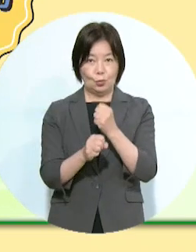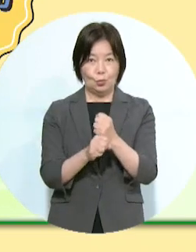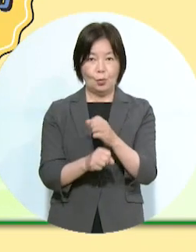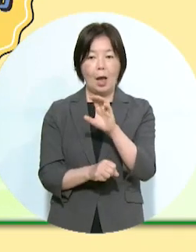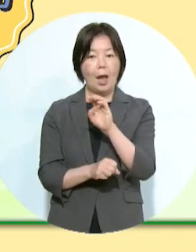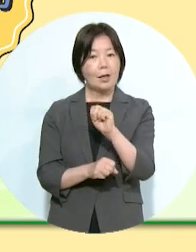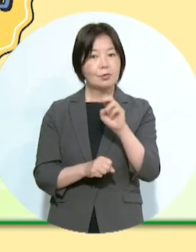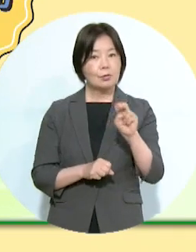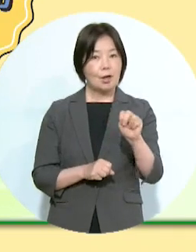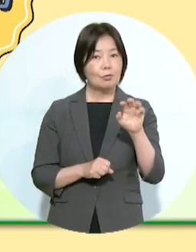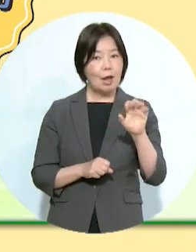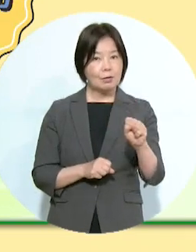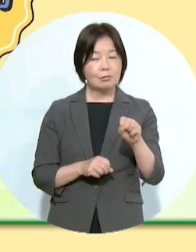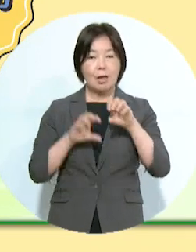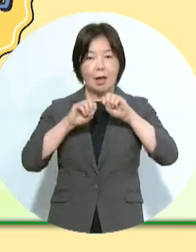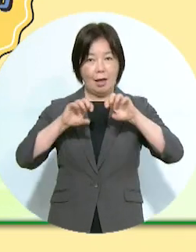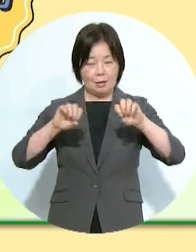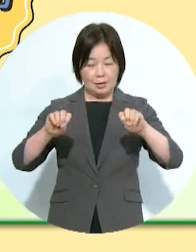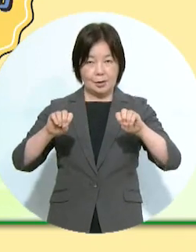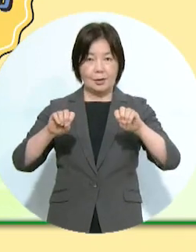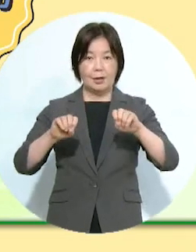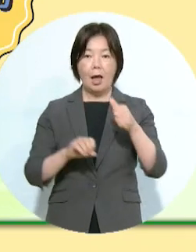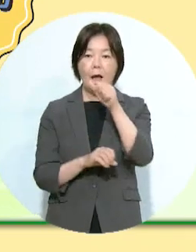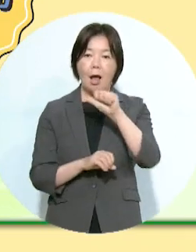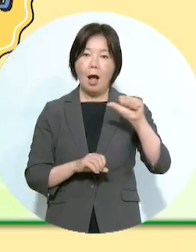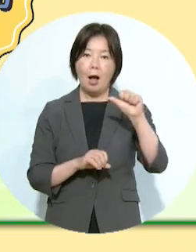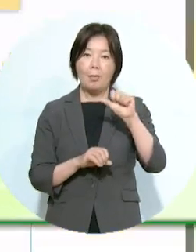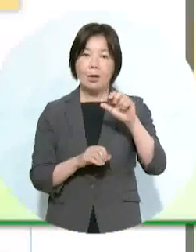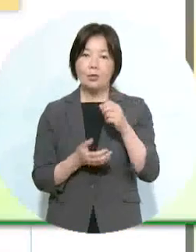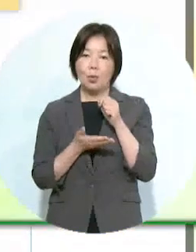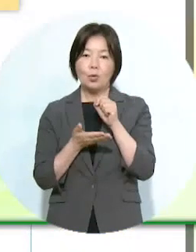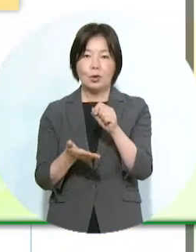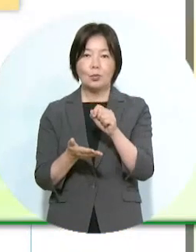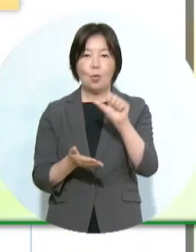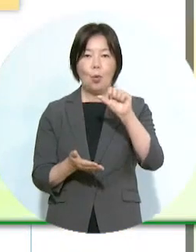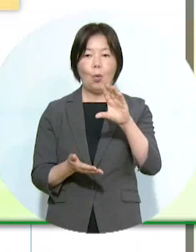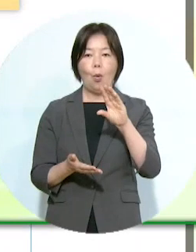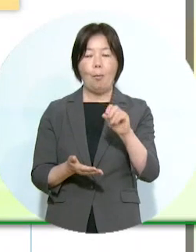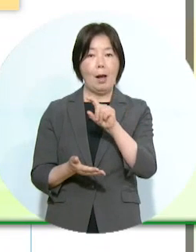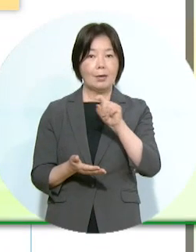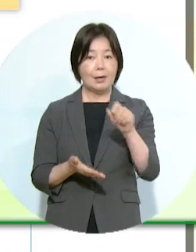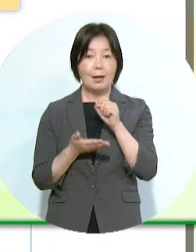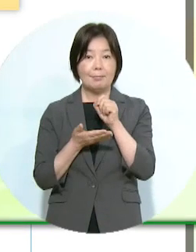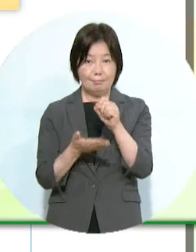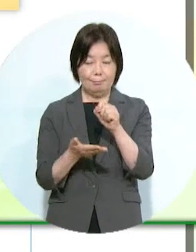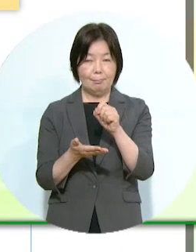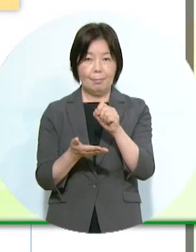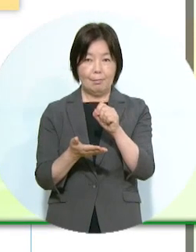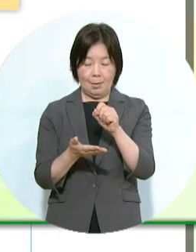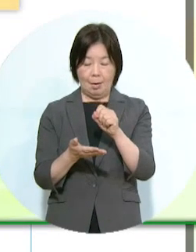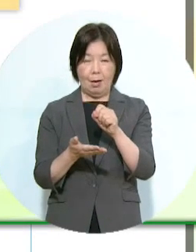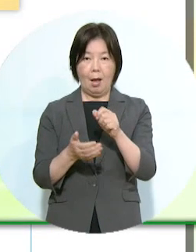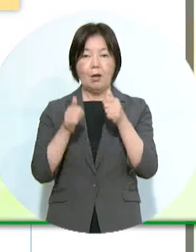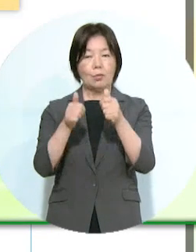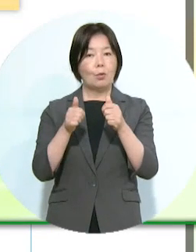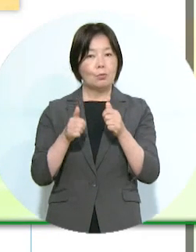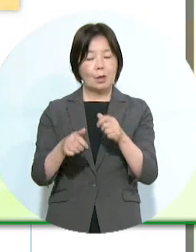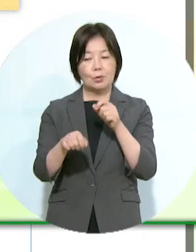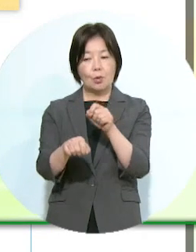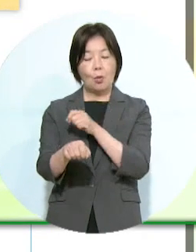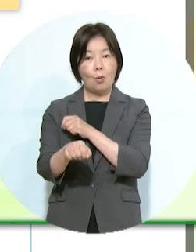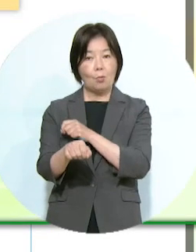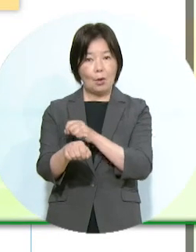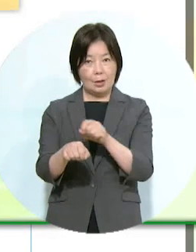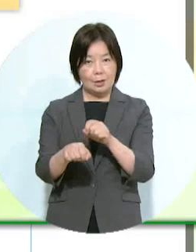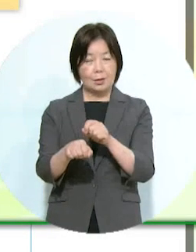配信されるほか、 Amazon ギフト5万円分が贈られます。詳しくは特設のホームページ、